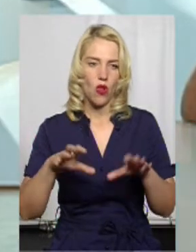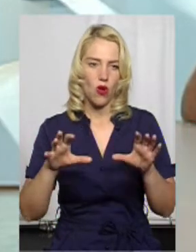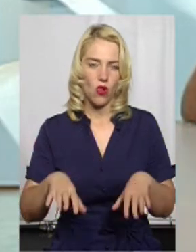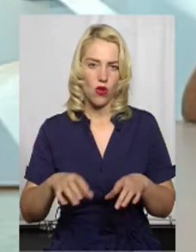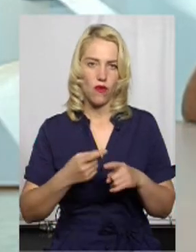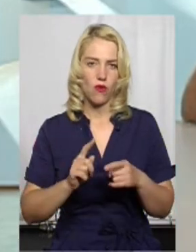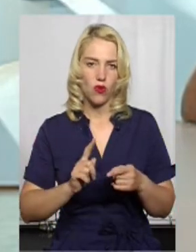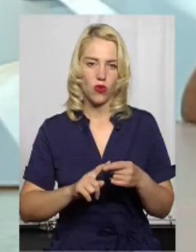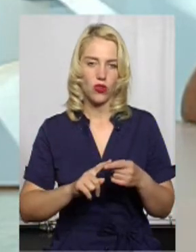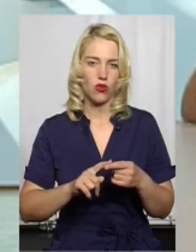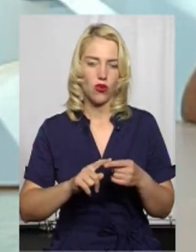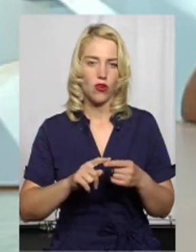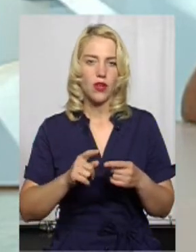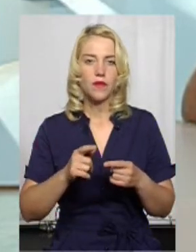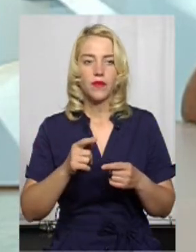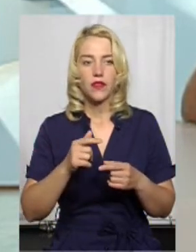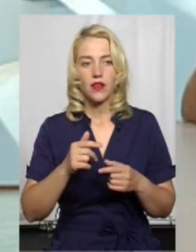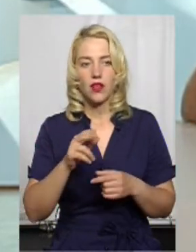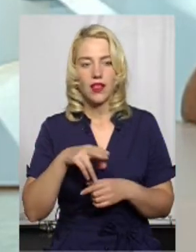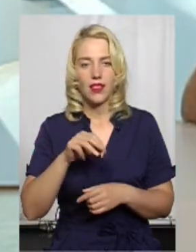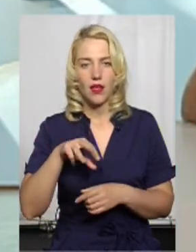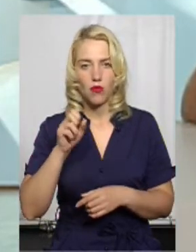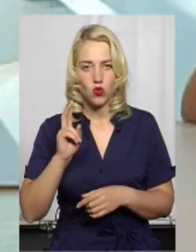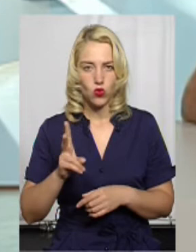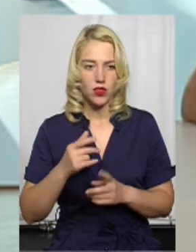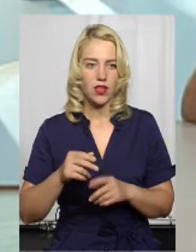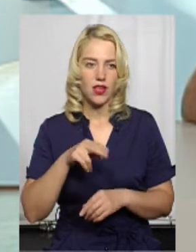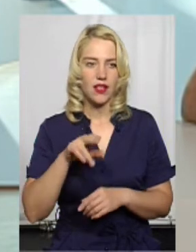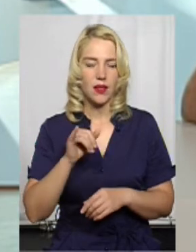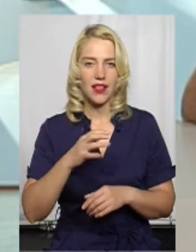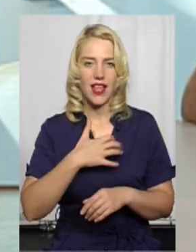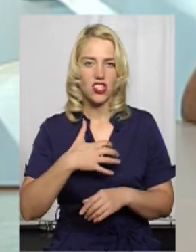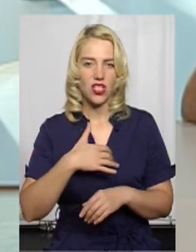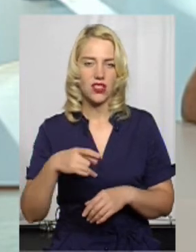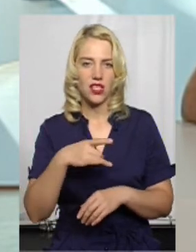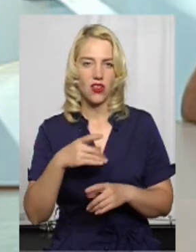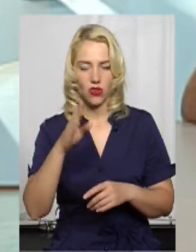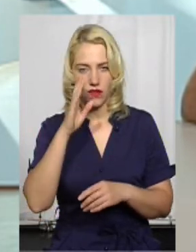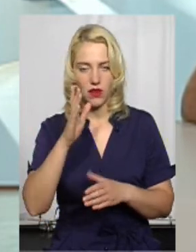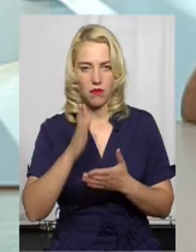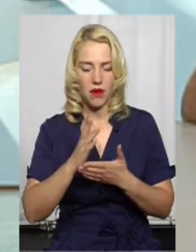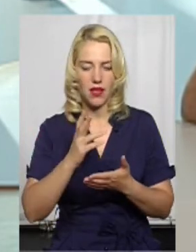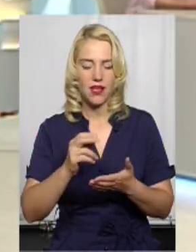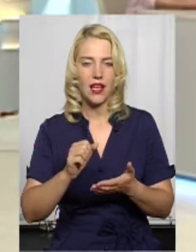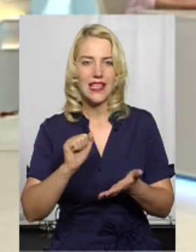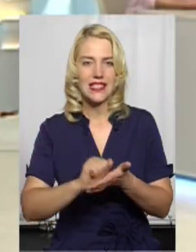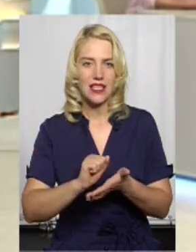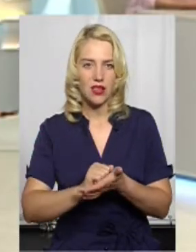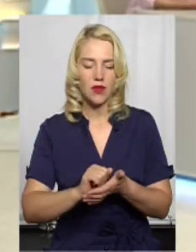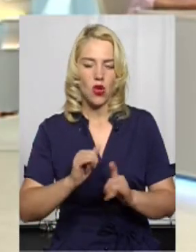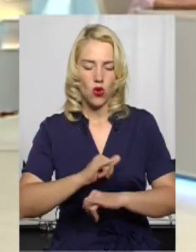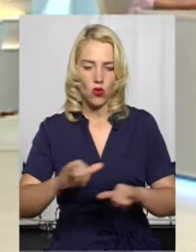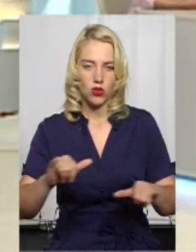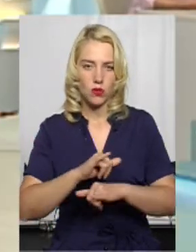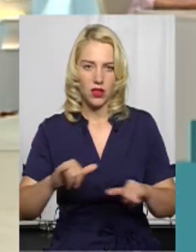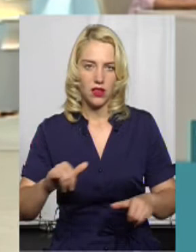політика» Олегом Демчуком та Ігорем Цибенком. У Дерожнянському районі він має сертифікований розплідник